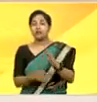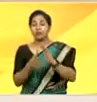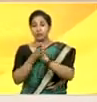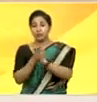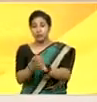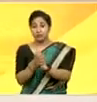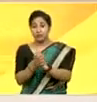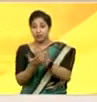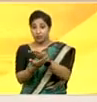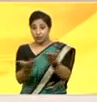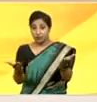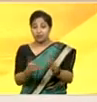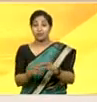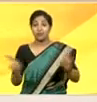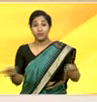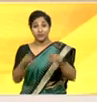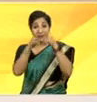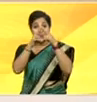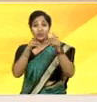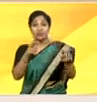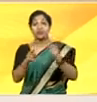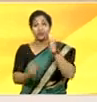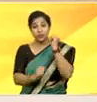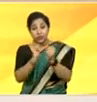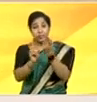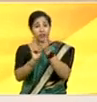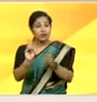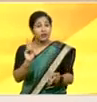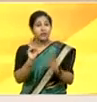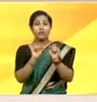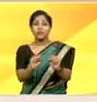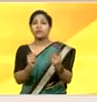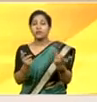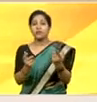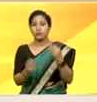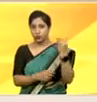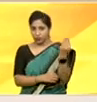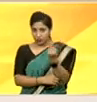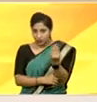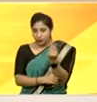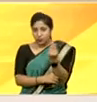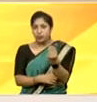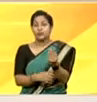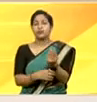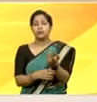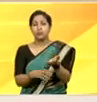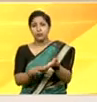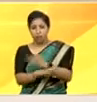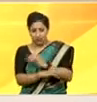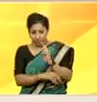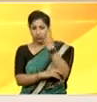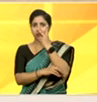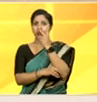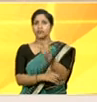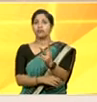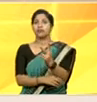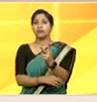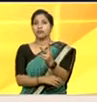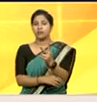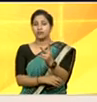साथियों, पेरिस ओलंपिक में आपको कुछ चीजें पहली बार देखने को